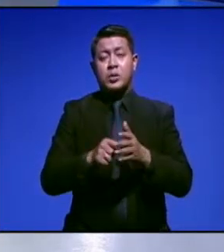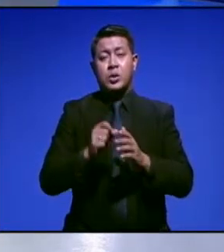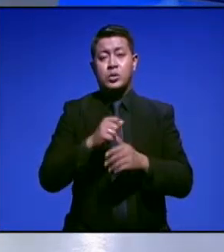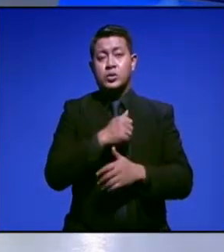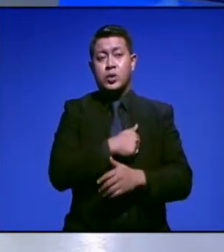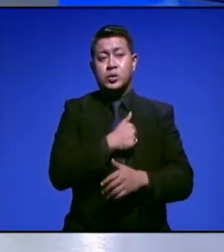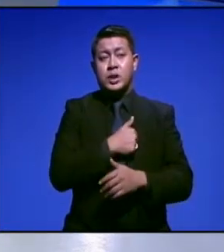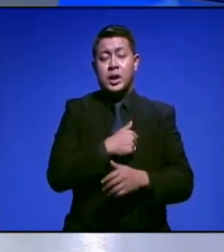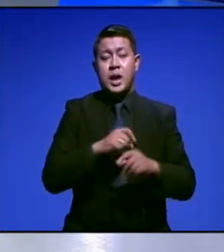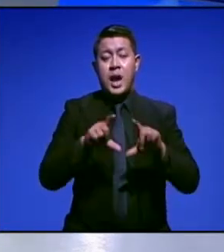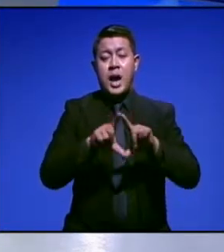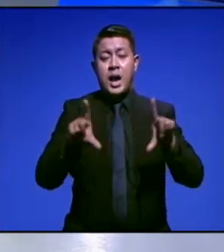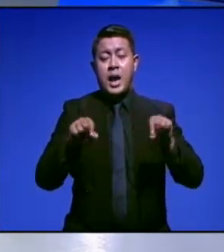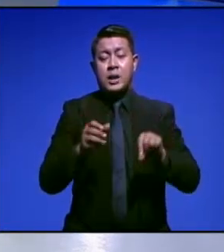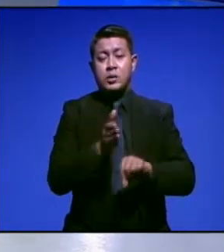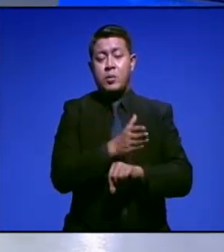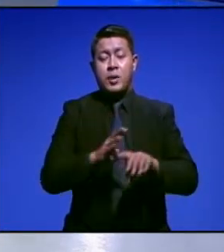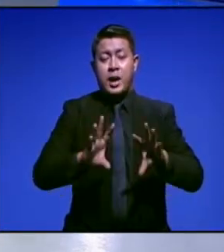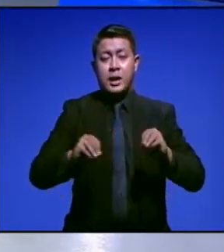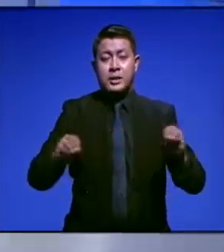sosial dan kartu pra kerja